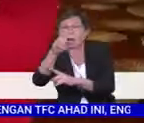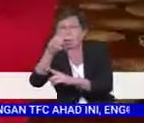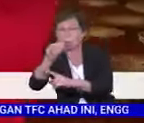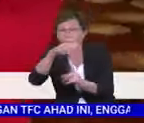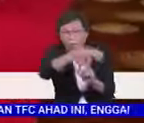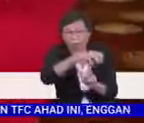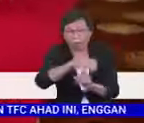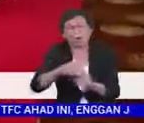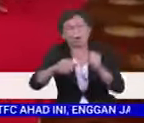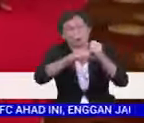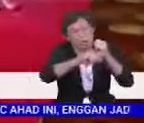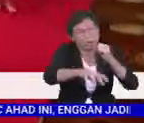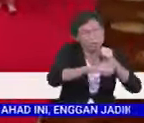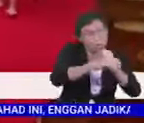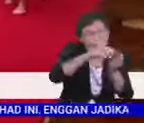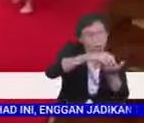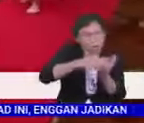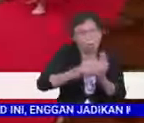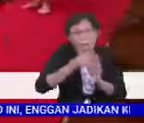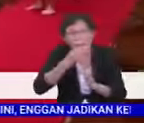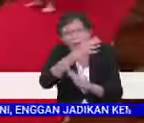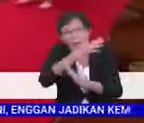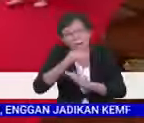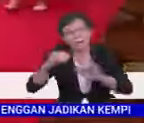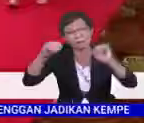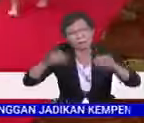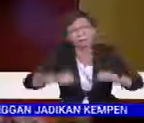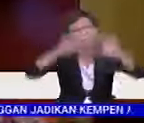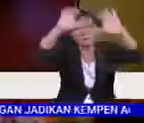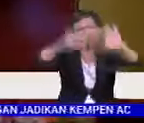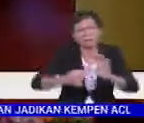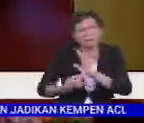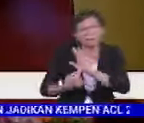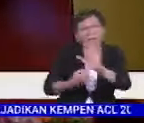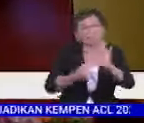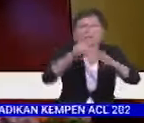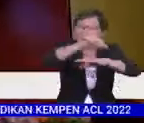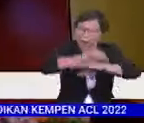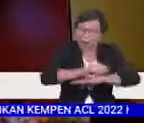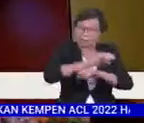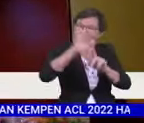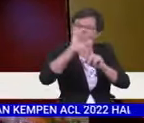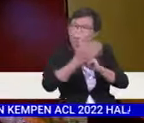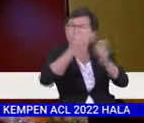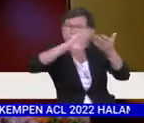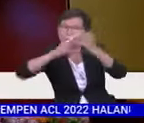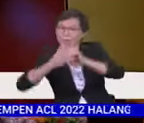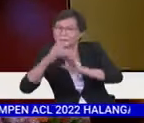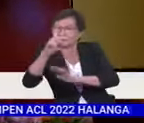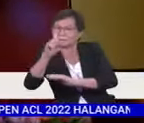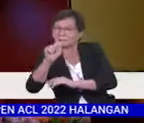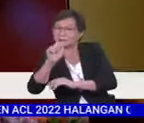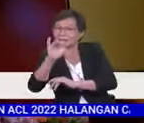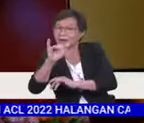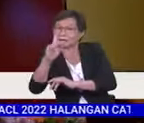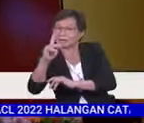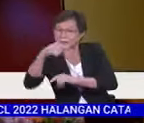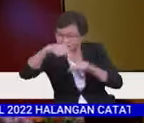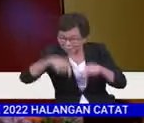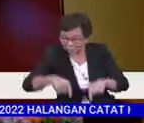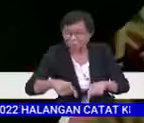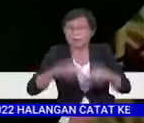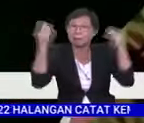mempromosi juadah tempatan malah Ia adalah landasan untuk mengetengahkan adat dan budaya masyarakat Dayak di negeri ini